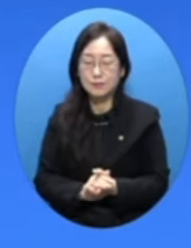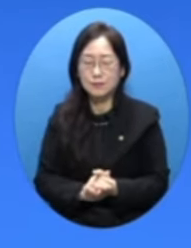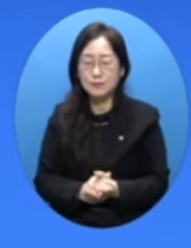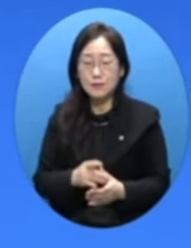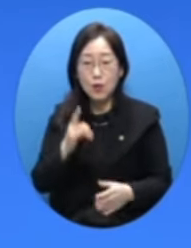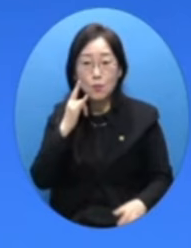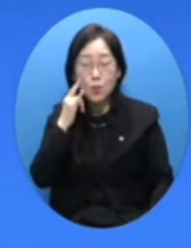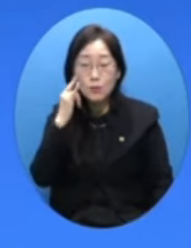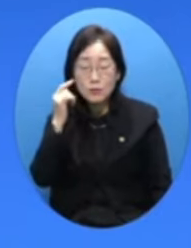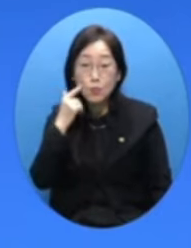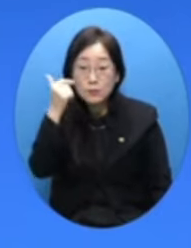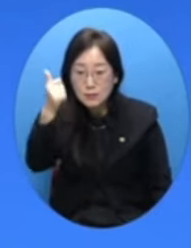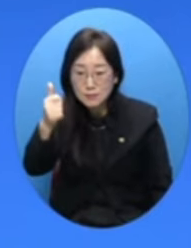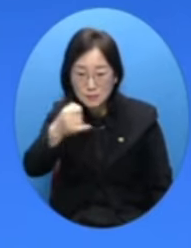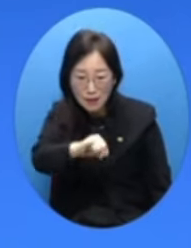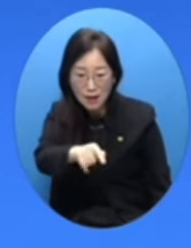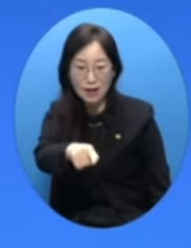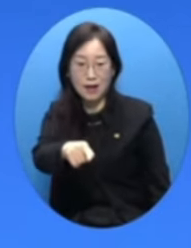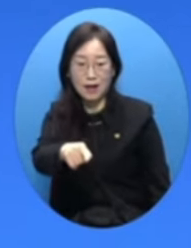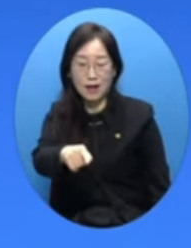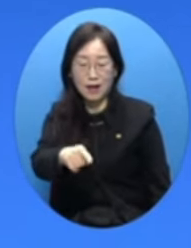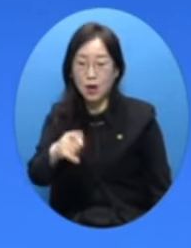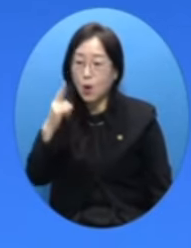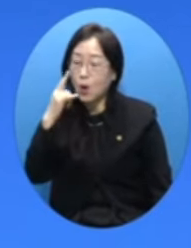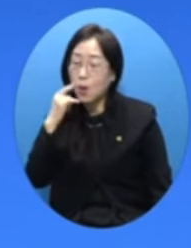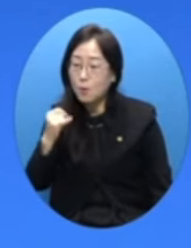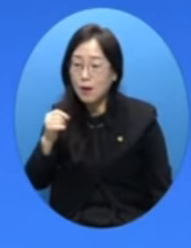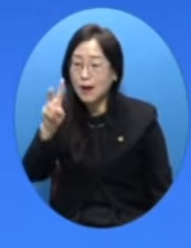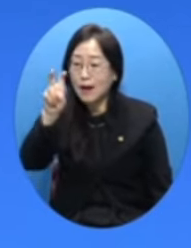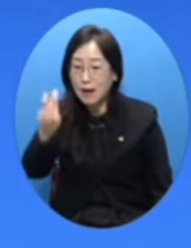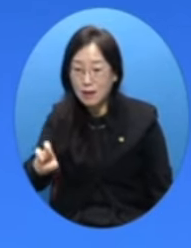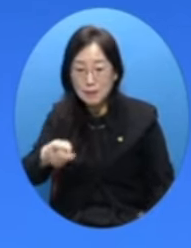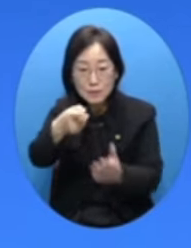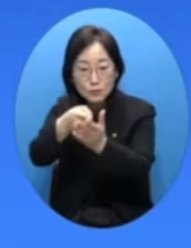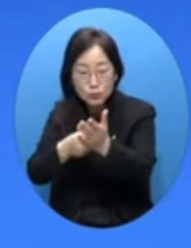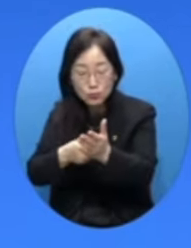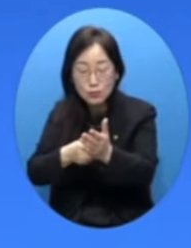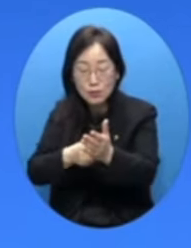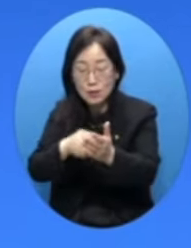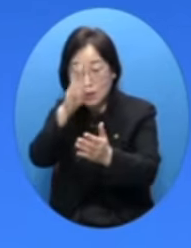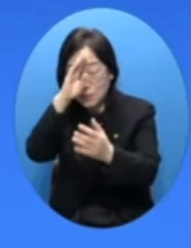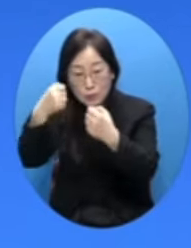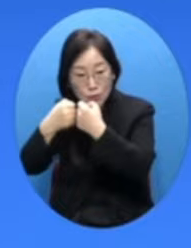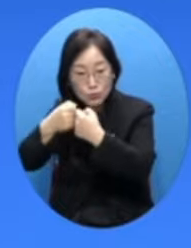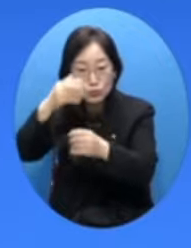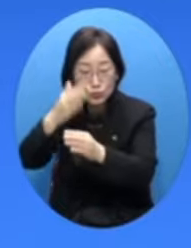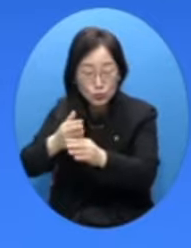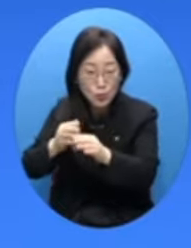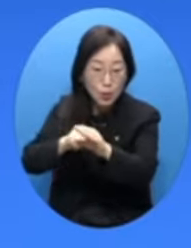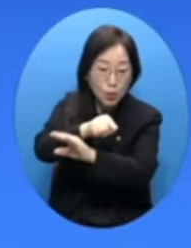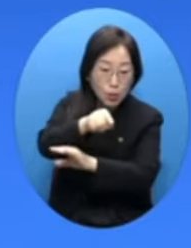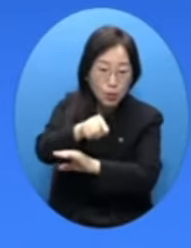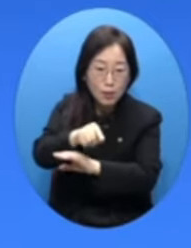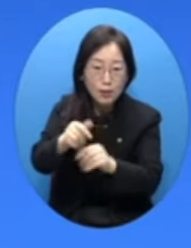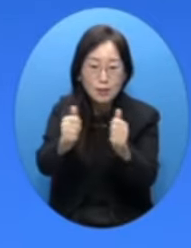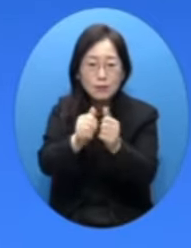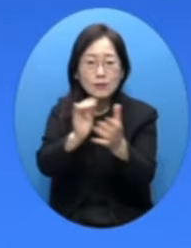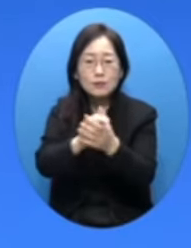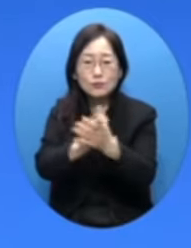목사님 딸이 엄마가 지금 암 수술을 받고 또 지금 암 투병하고 있는데 나가서 남자친구 아무리 좋아도 그렇지 애까지